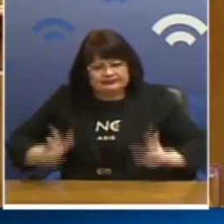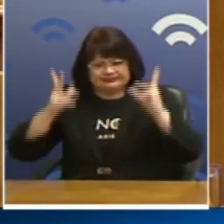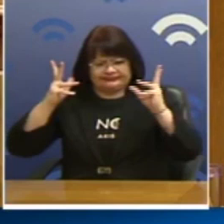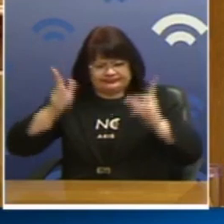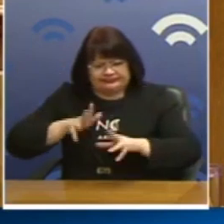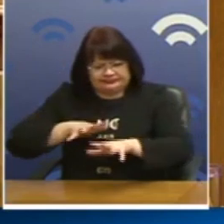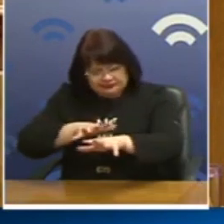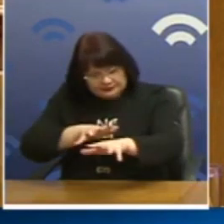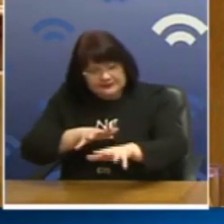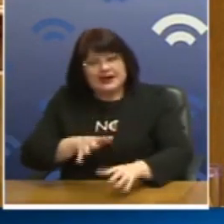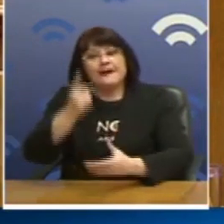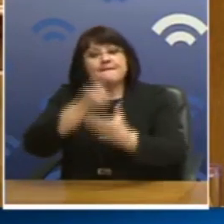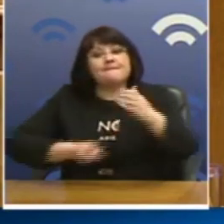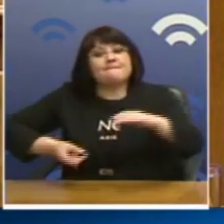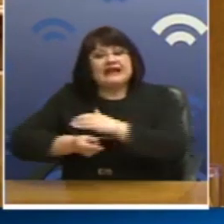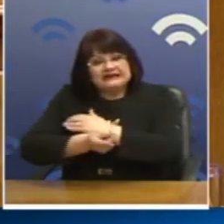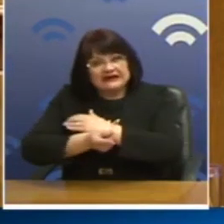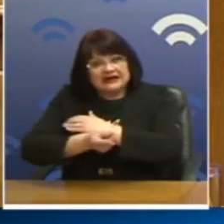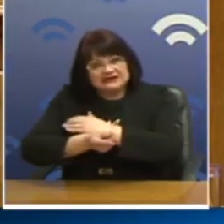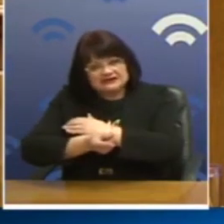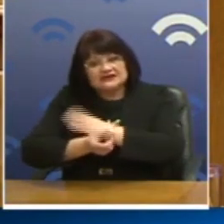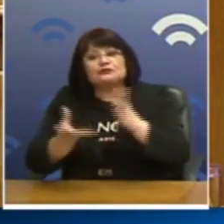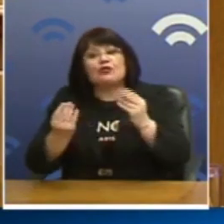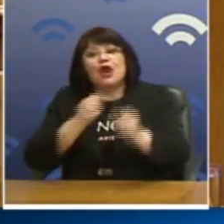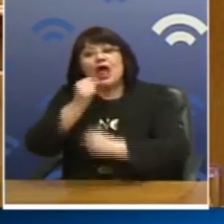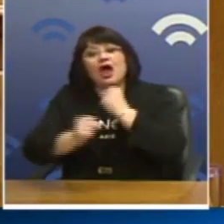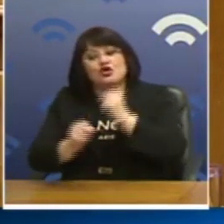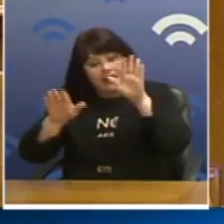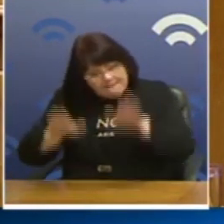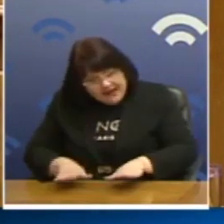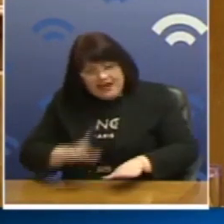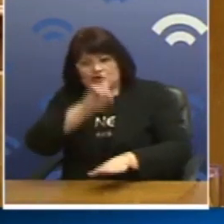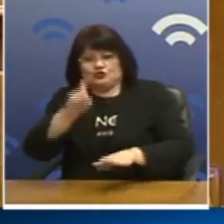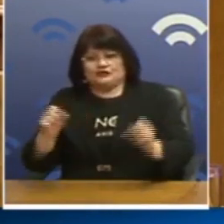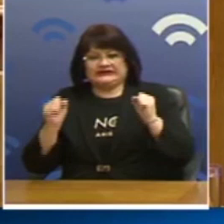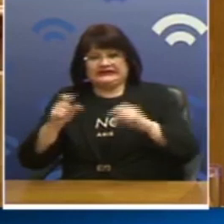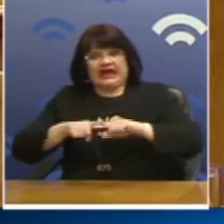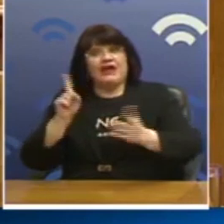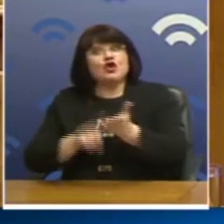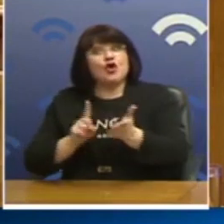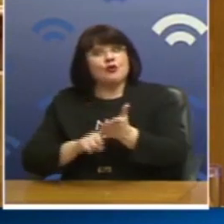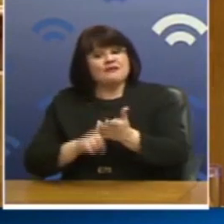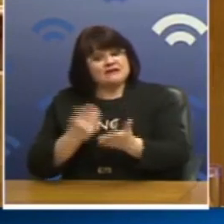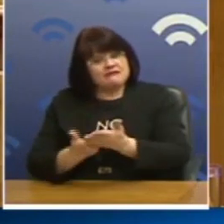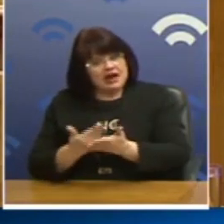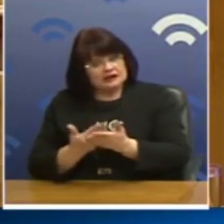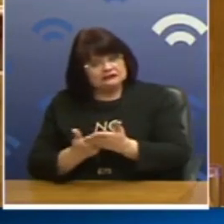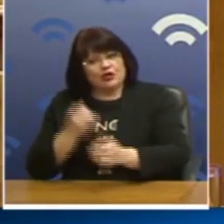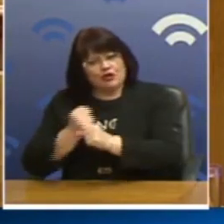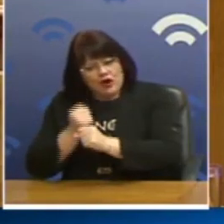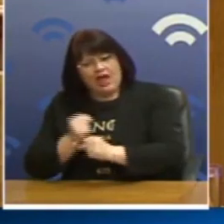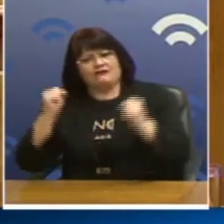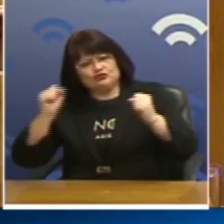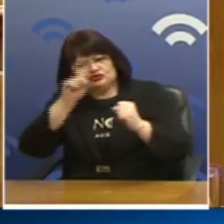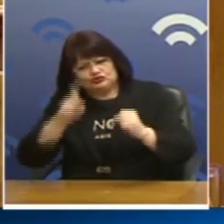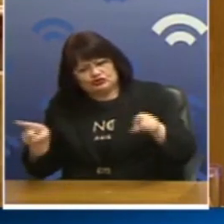των μεταναστών που βρίσκονται πάρα πολλά χρόνια στην Ελλάδα, νομιμότατα, ζουν, δουλεύουν εδώ με τις οικογένειές